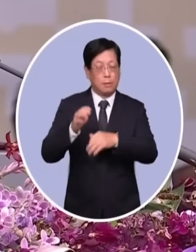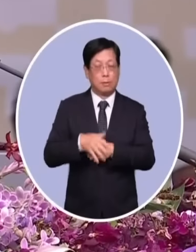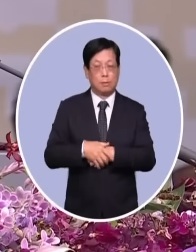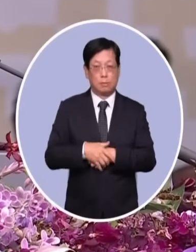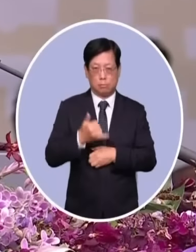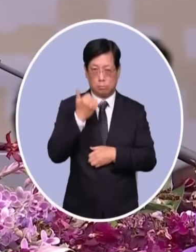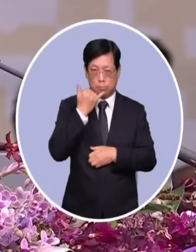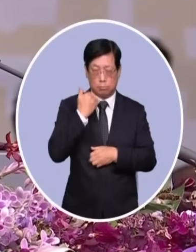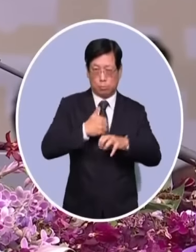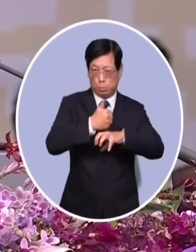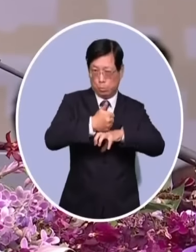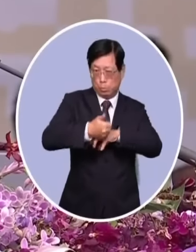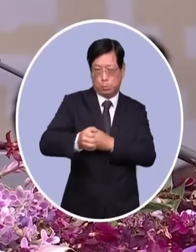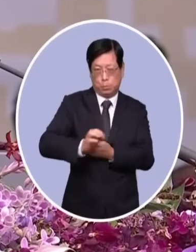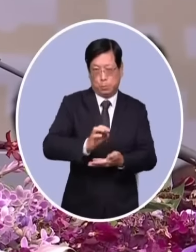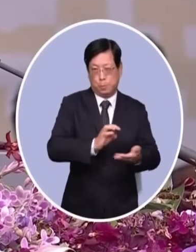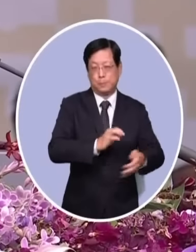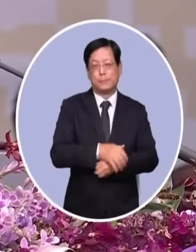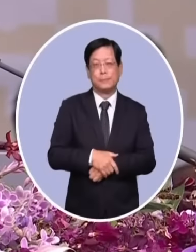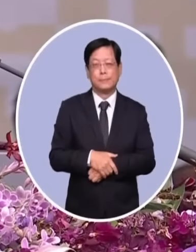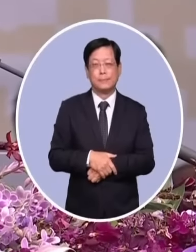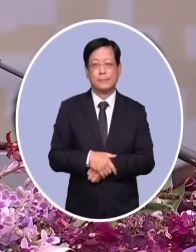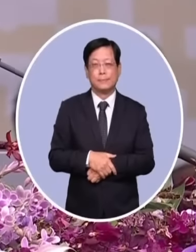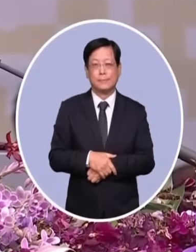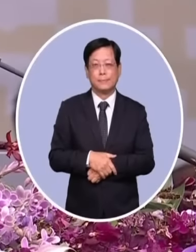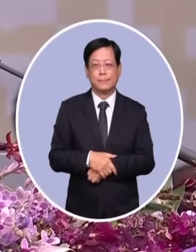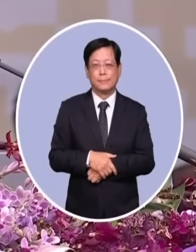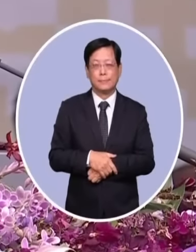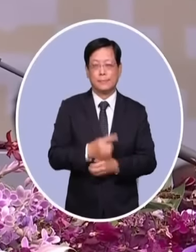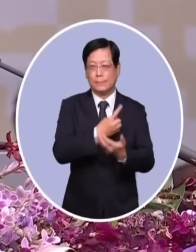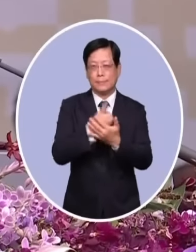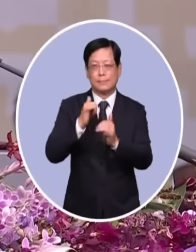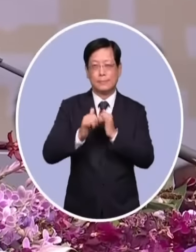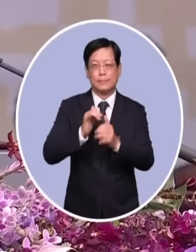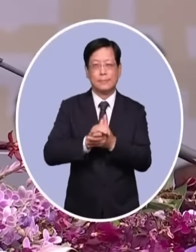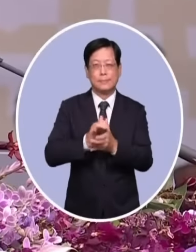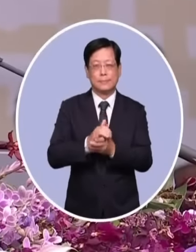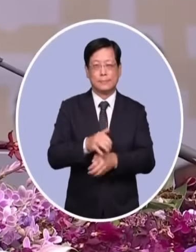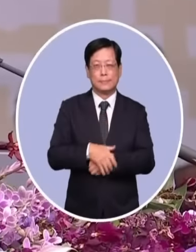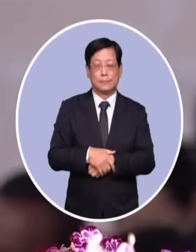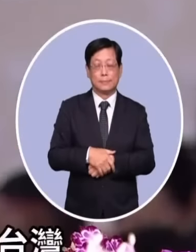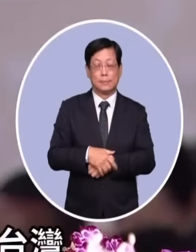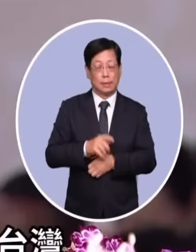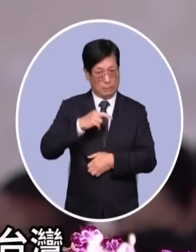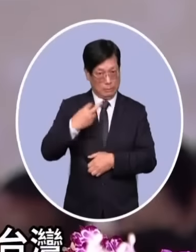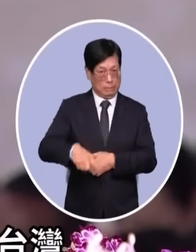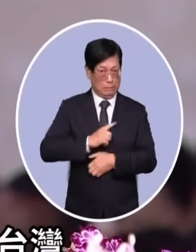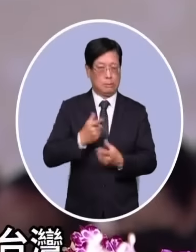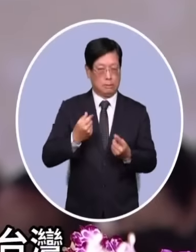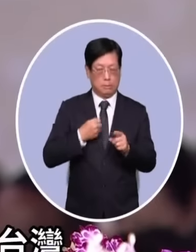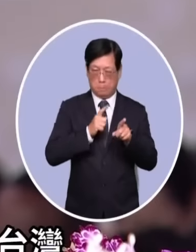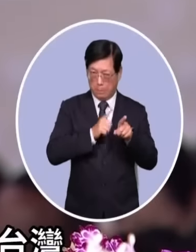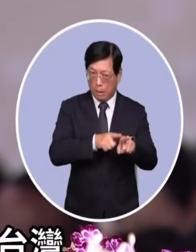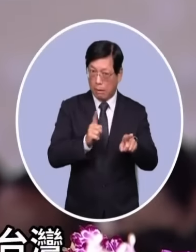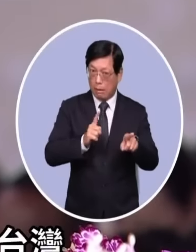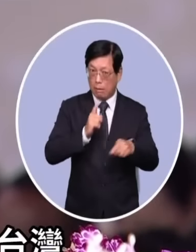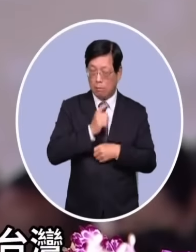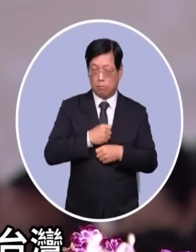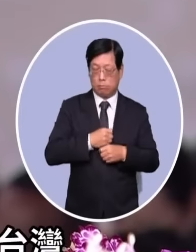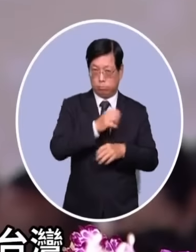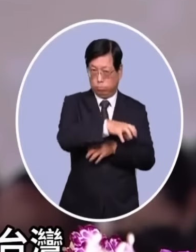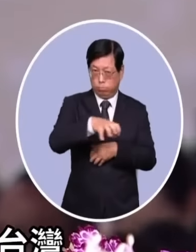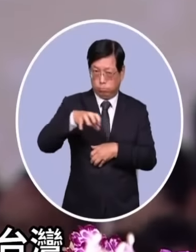行销全世界。各位国人同胞，我们也会持续落实跨区